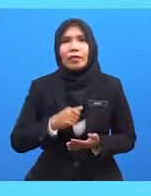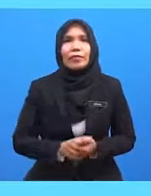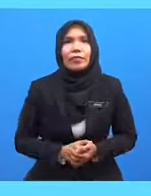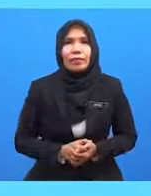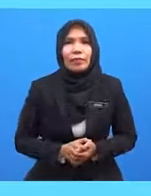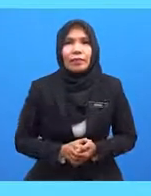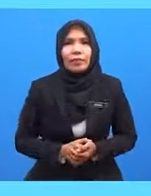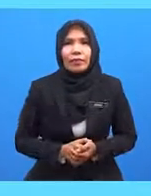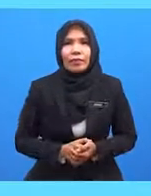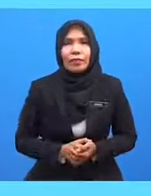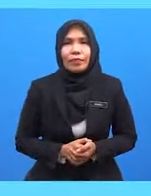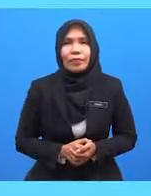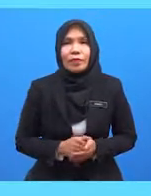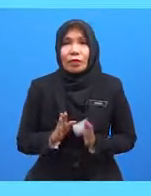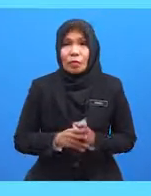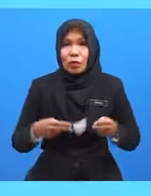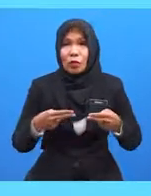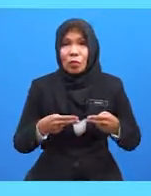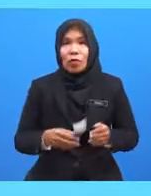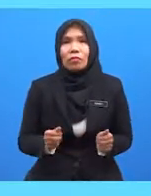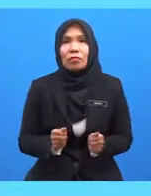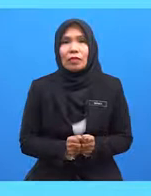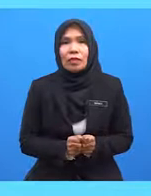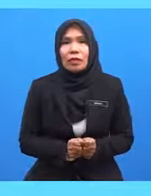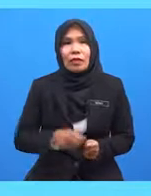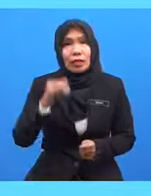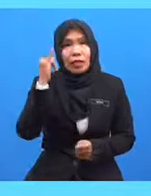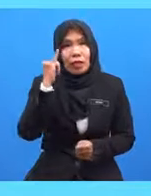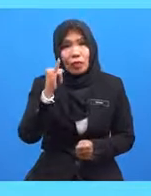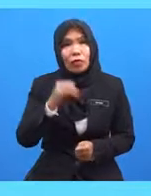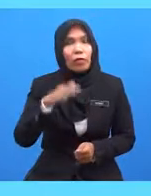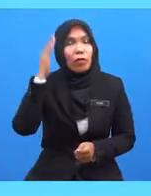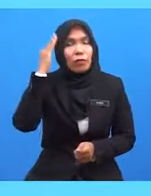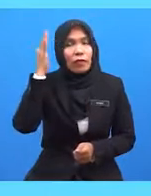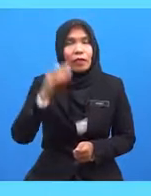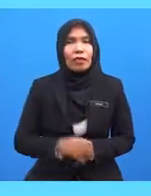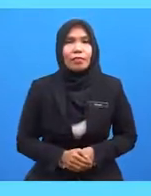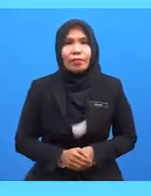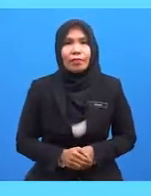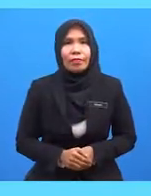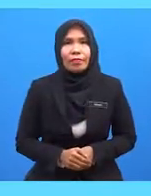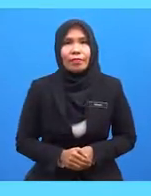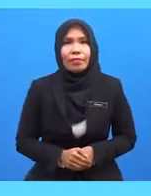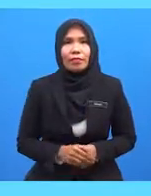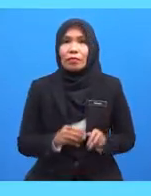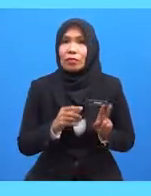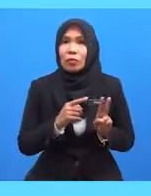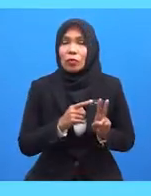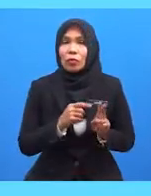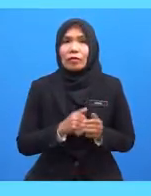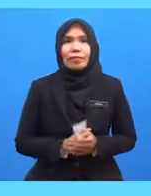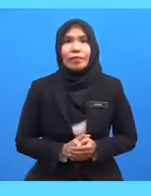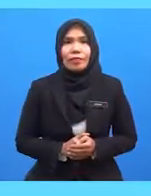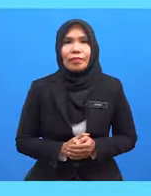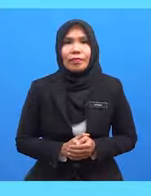adat istiadat, undang-undang, peraturan dan sebagainya. Antara kosa kata Arab yang meresap